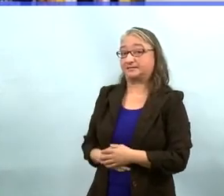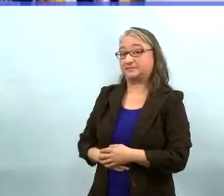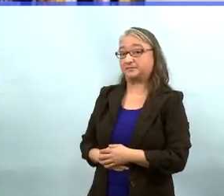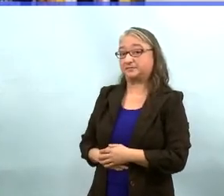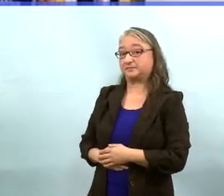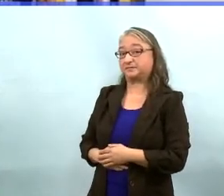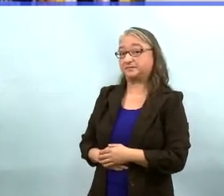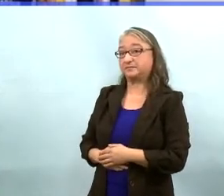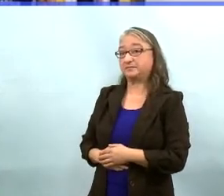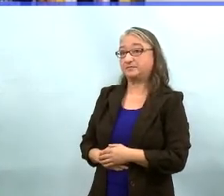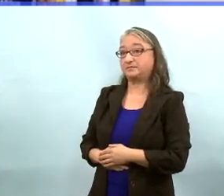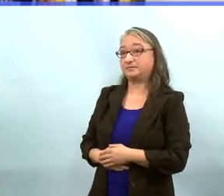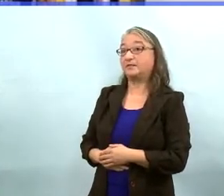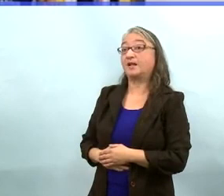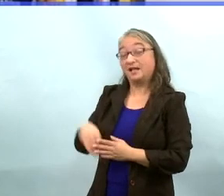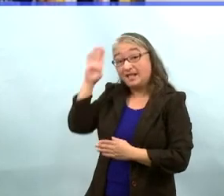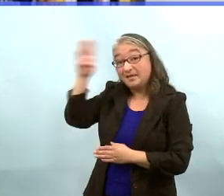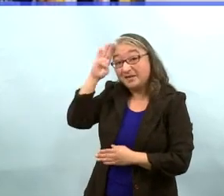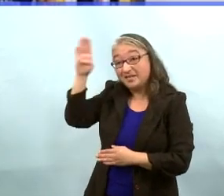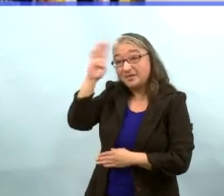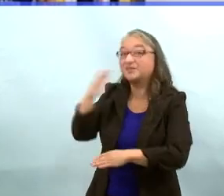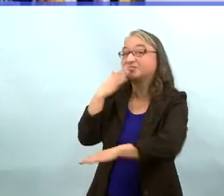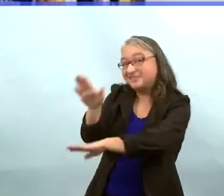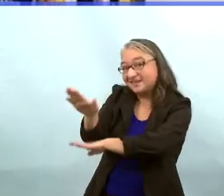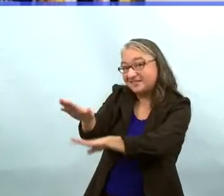Alors, bonjour, docteur.